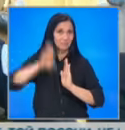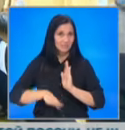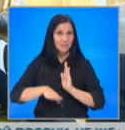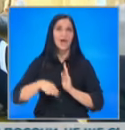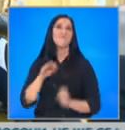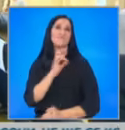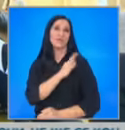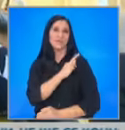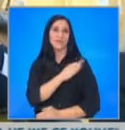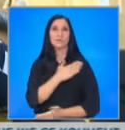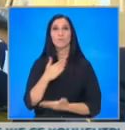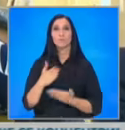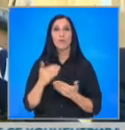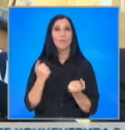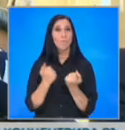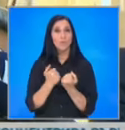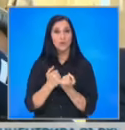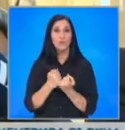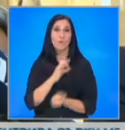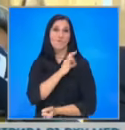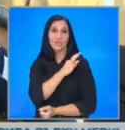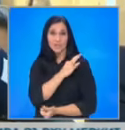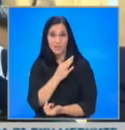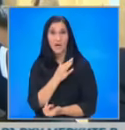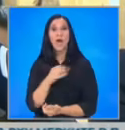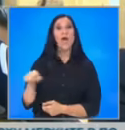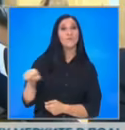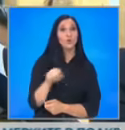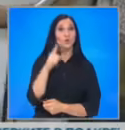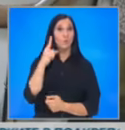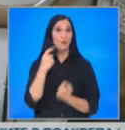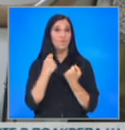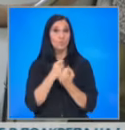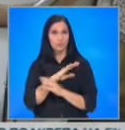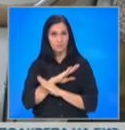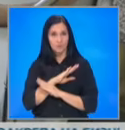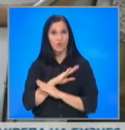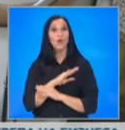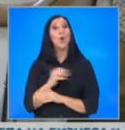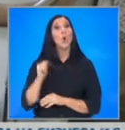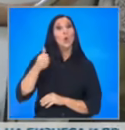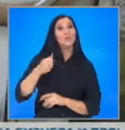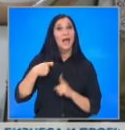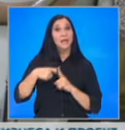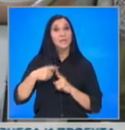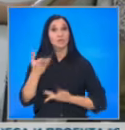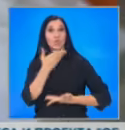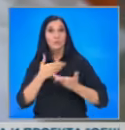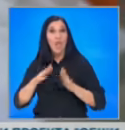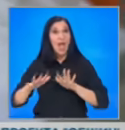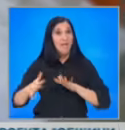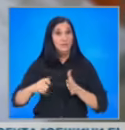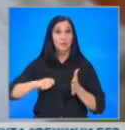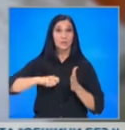вакцинация. Последното място по вакцинация води до първо място по смъртност. Отрека Царов отново ще обсъжда евентуалното затягане